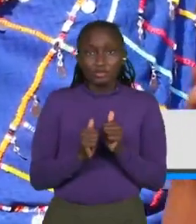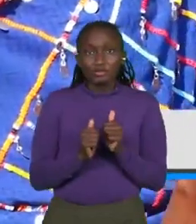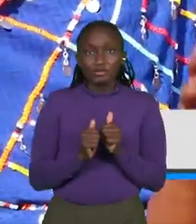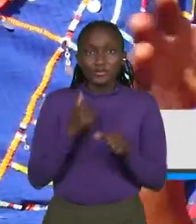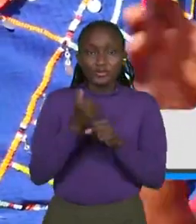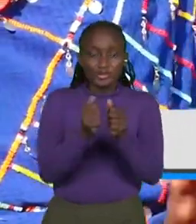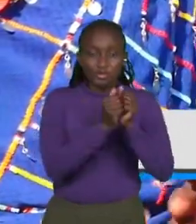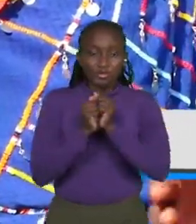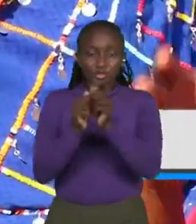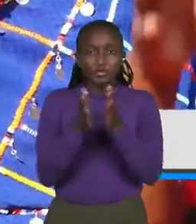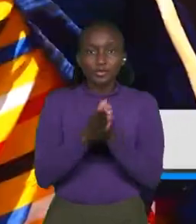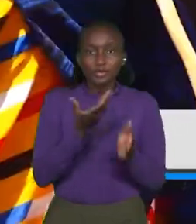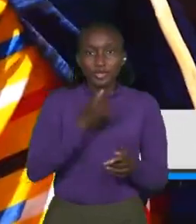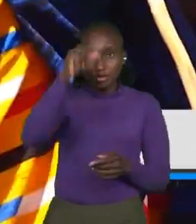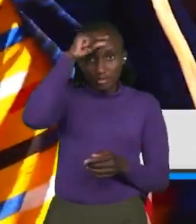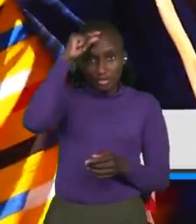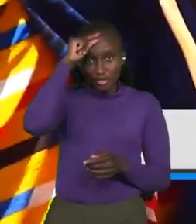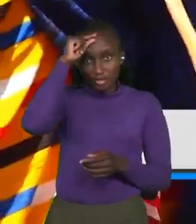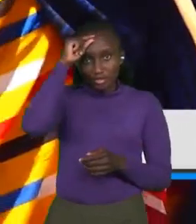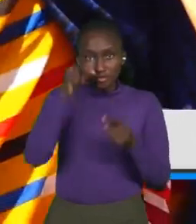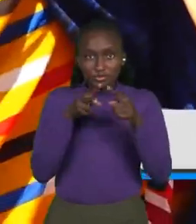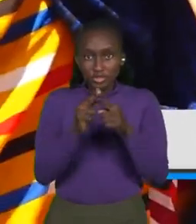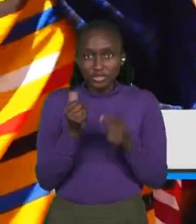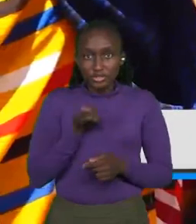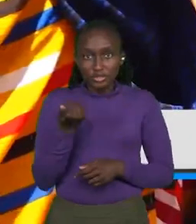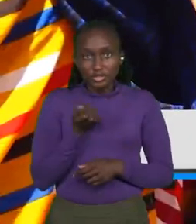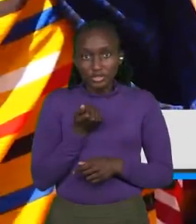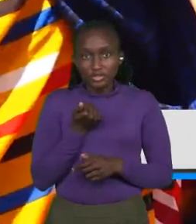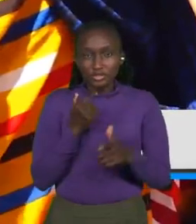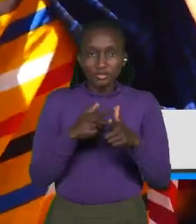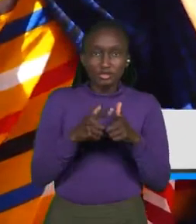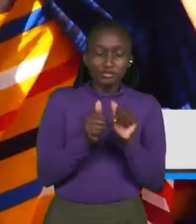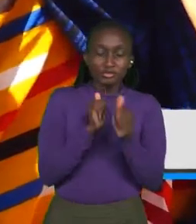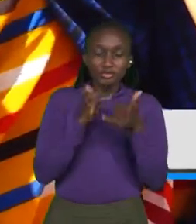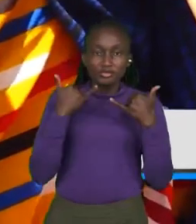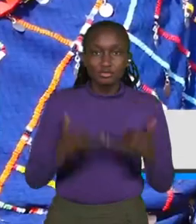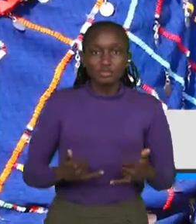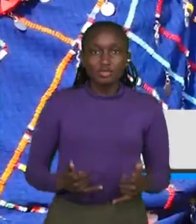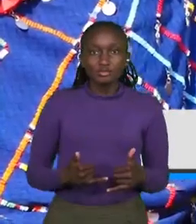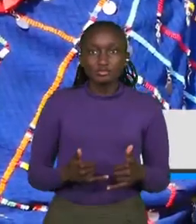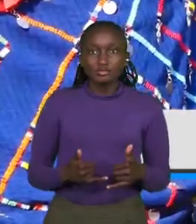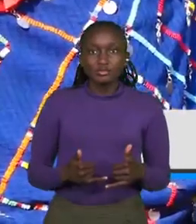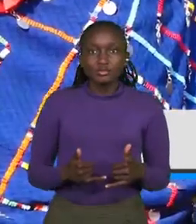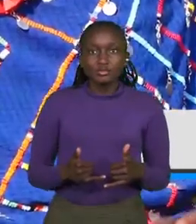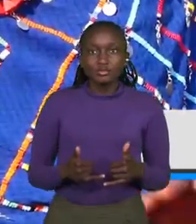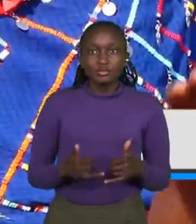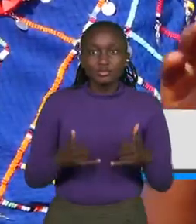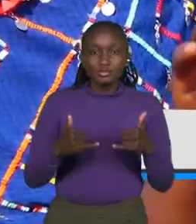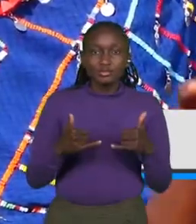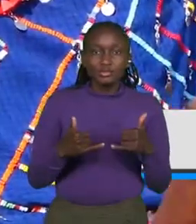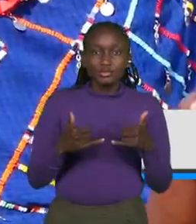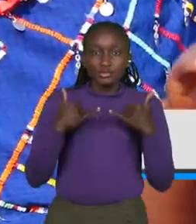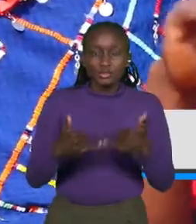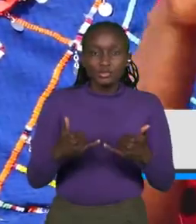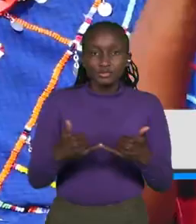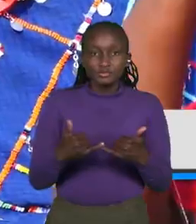tumekuwa pamoja na serikali, ilikuwa tunatahiri wasichana. Tukakuja kukataa saa hii ya watahiri. Saa hii imekuwa hata